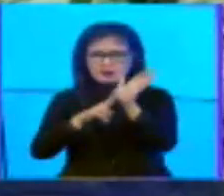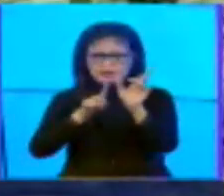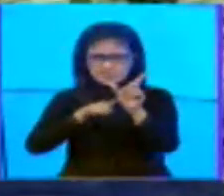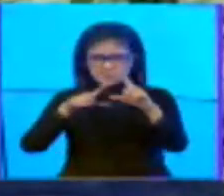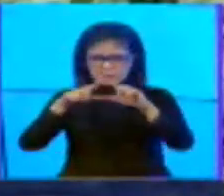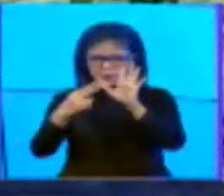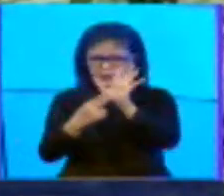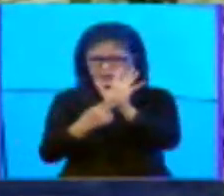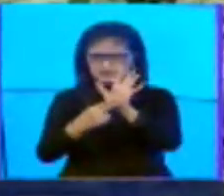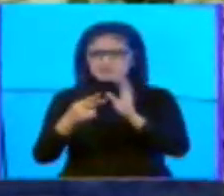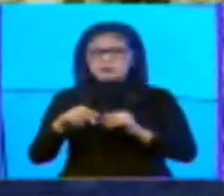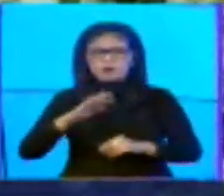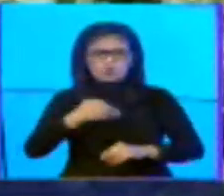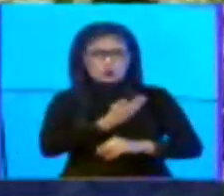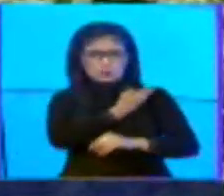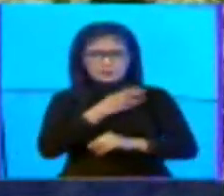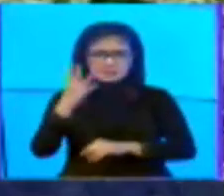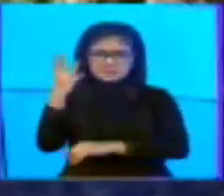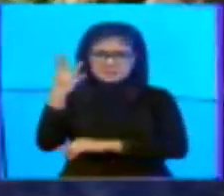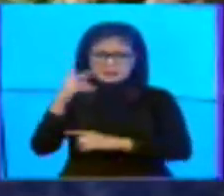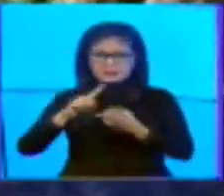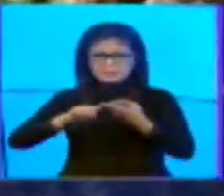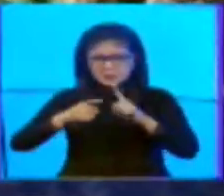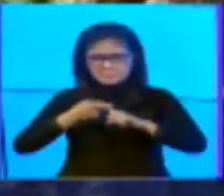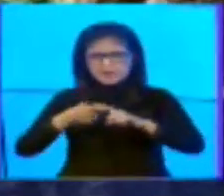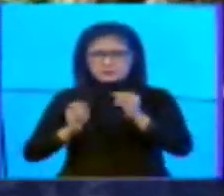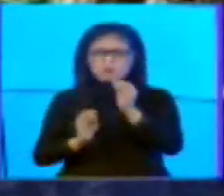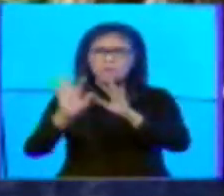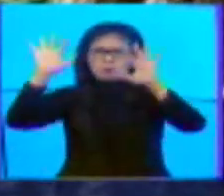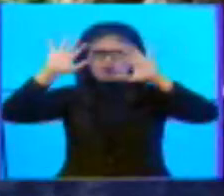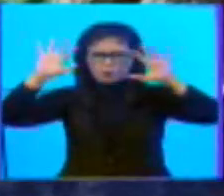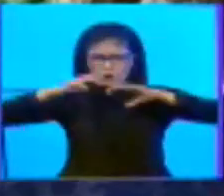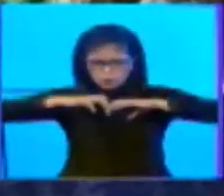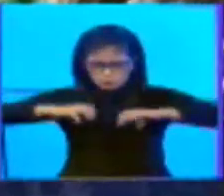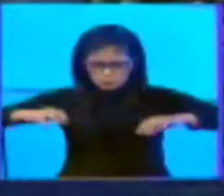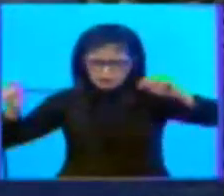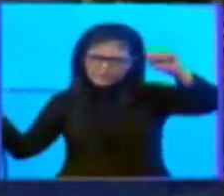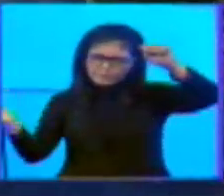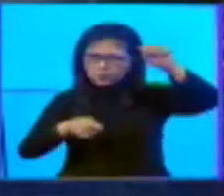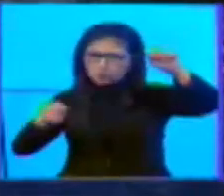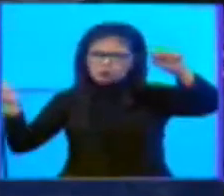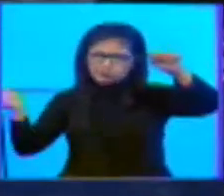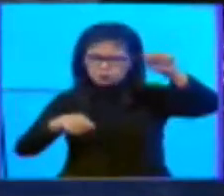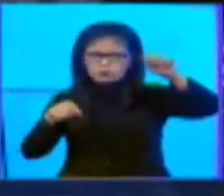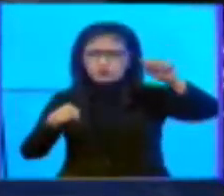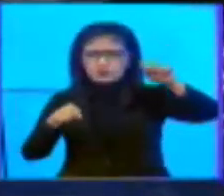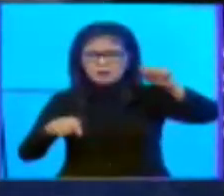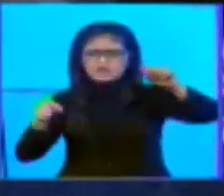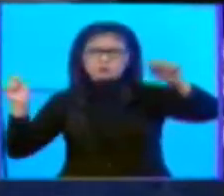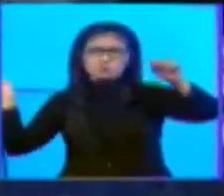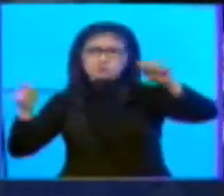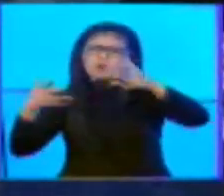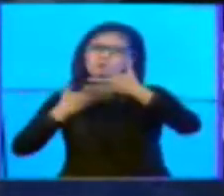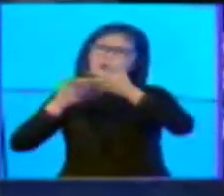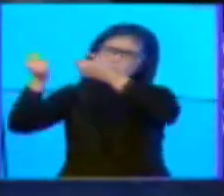bermula saat korban bersama tiga rekannya hendak menebang pohon durian nahas saat akan merebahkan pohon durian dengan menarik sebuah